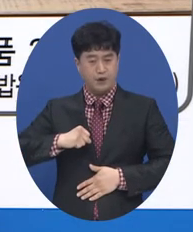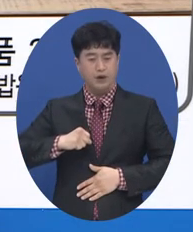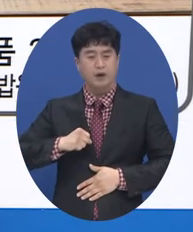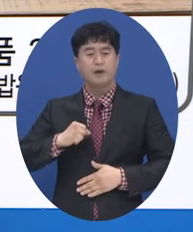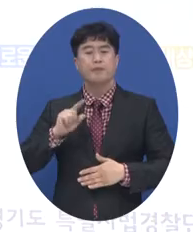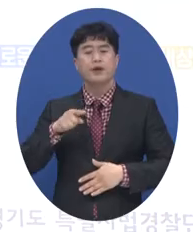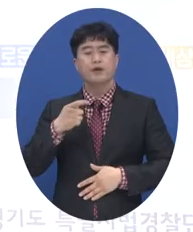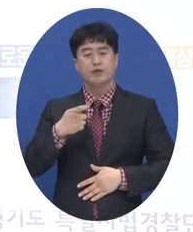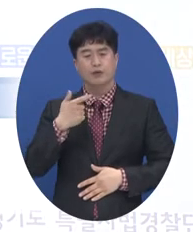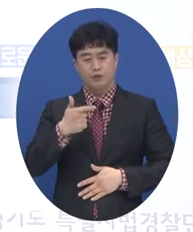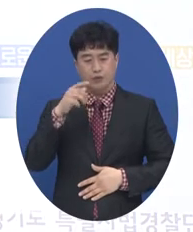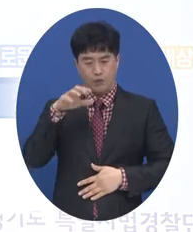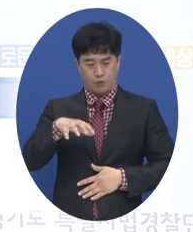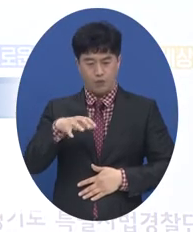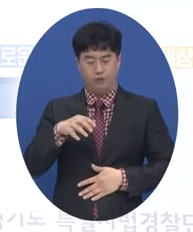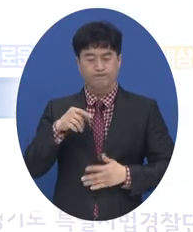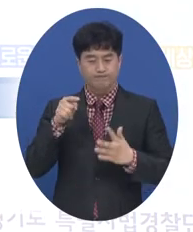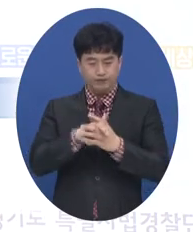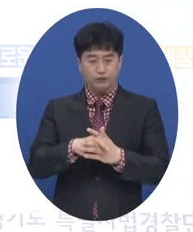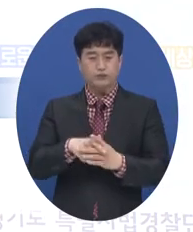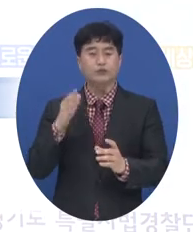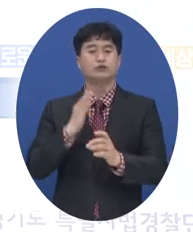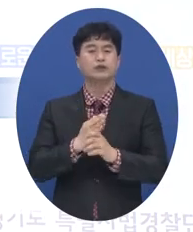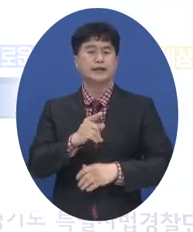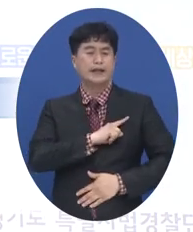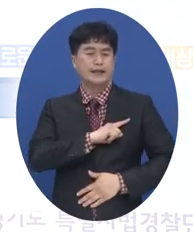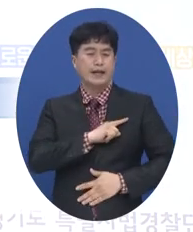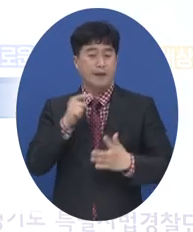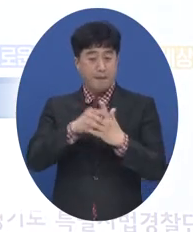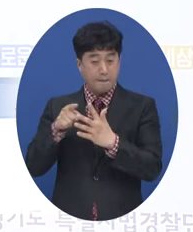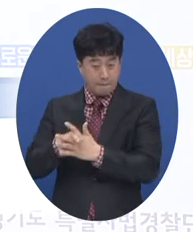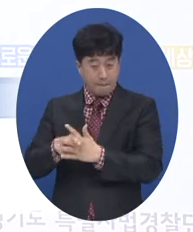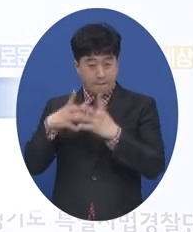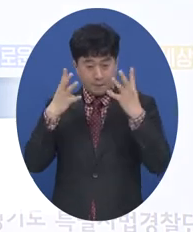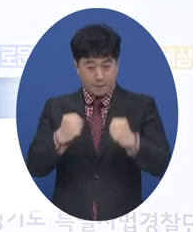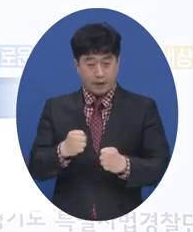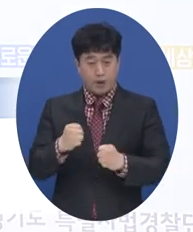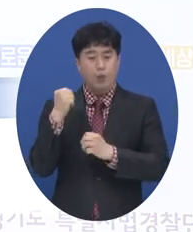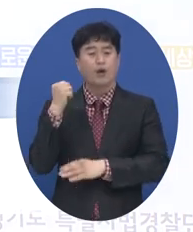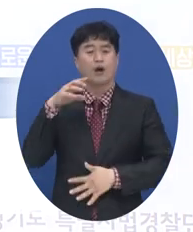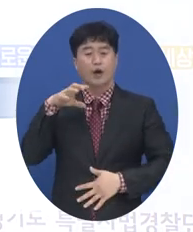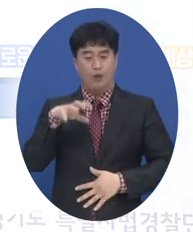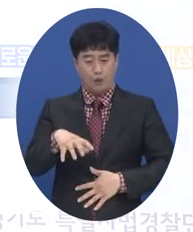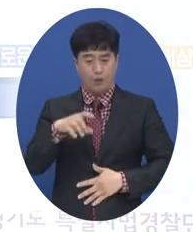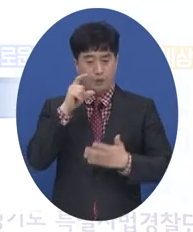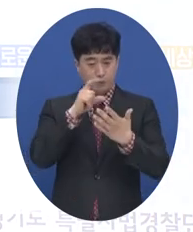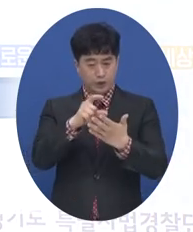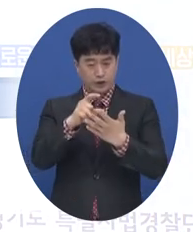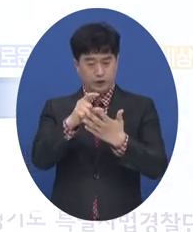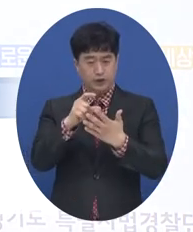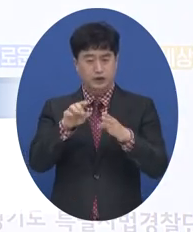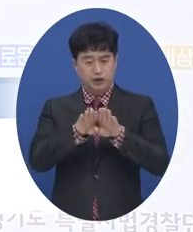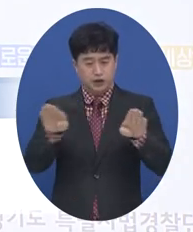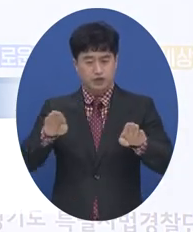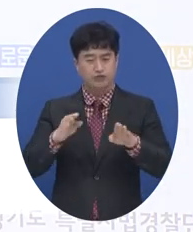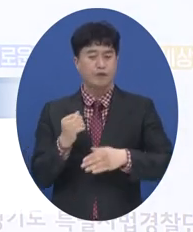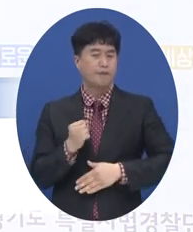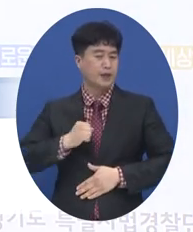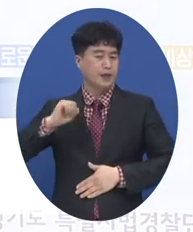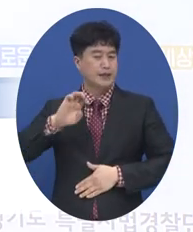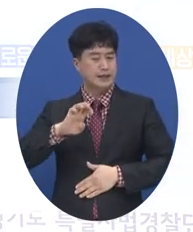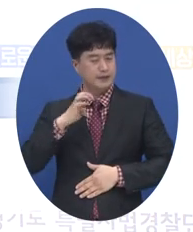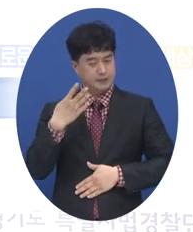적발했습니다. 그중에서 가장 적발이 많이 된 것이 그 원산지 표시 기준을 위반이